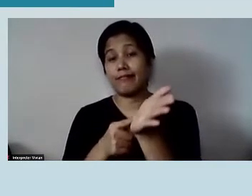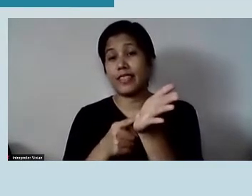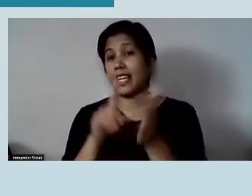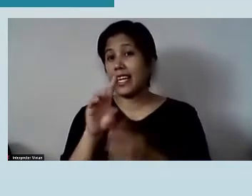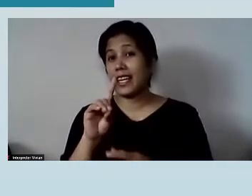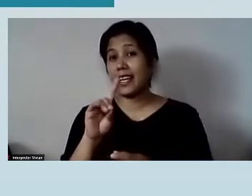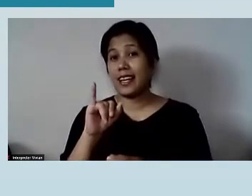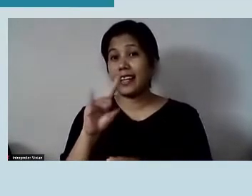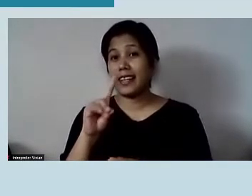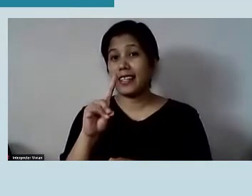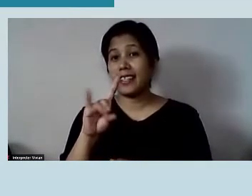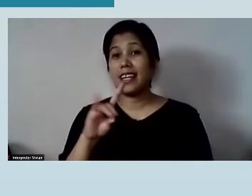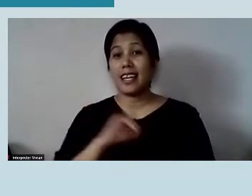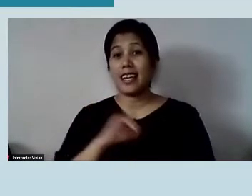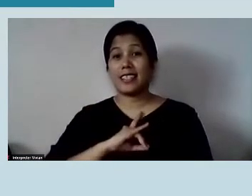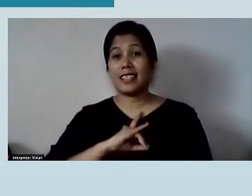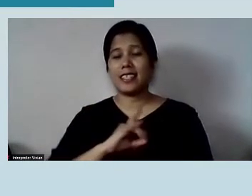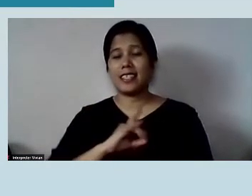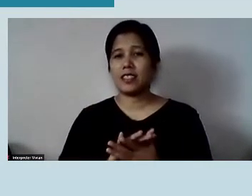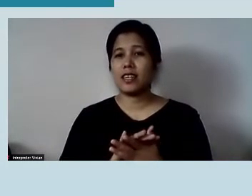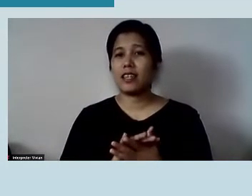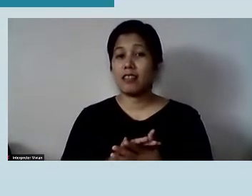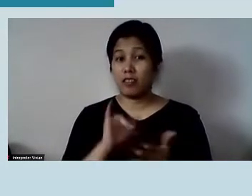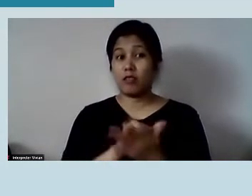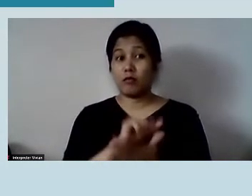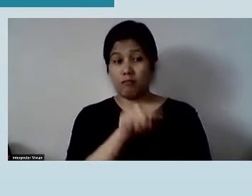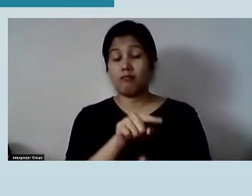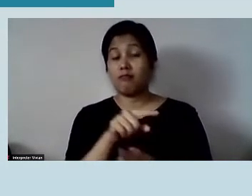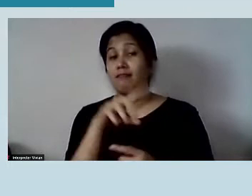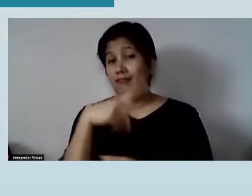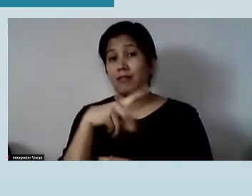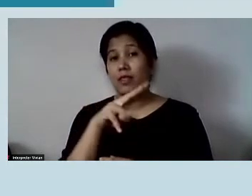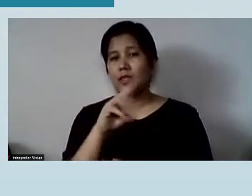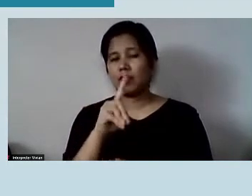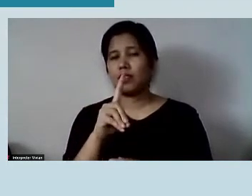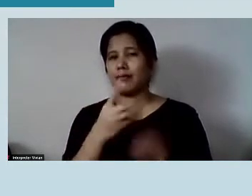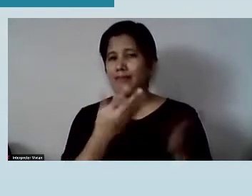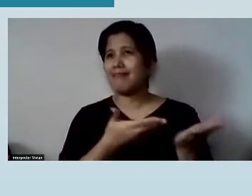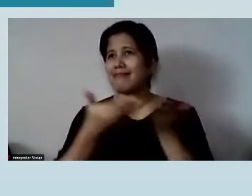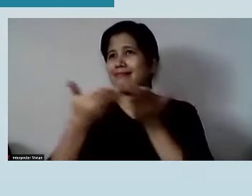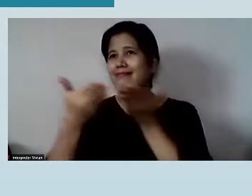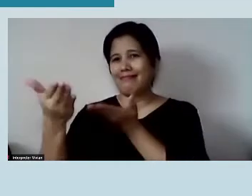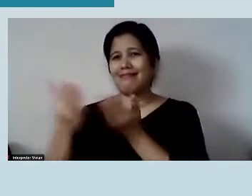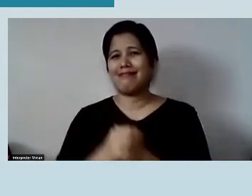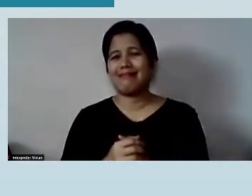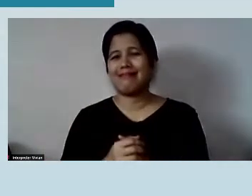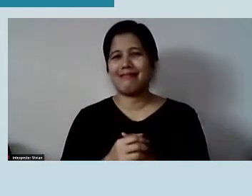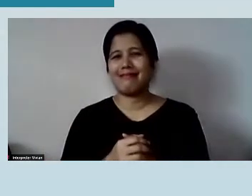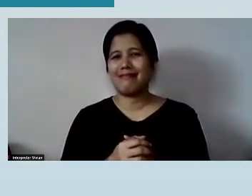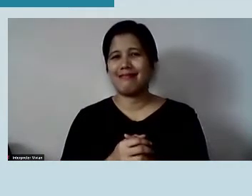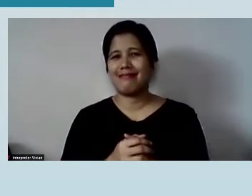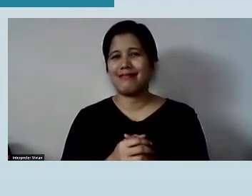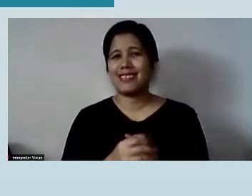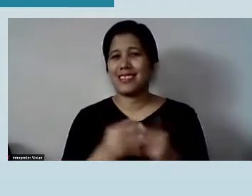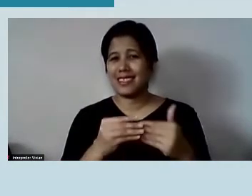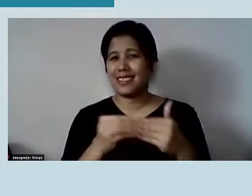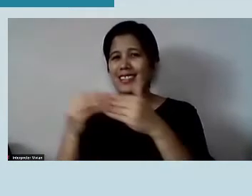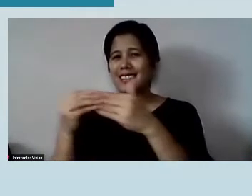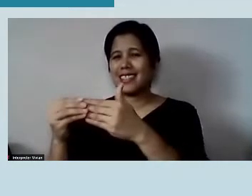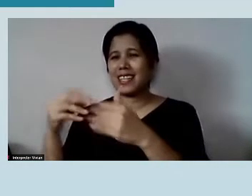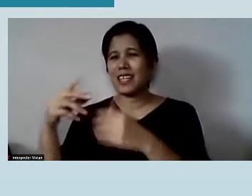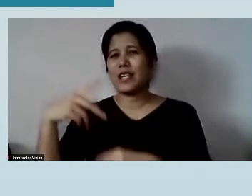na PWD. PWD kayo. Ililid po kayo doon sa priority or courtesy